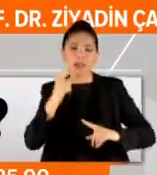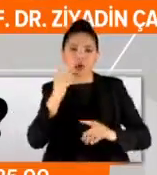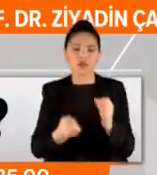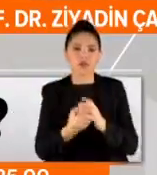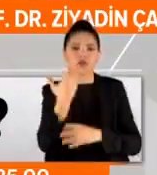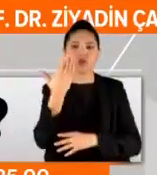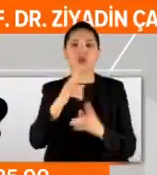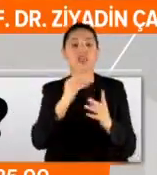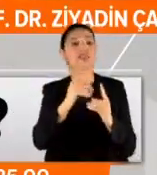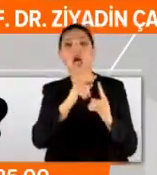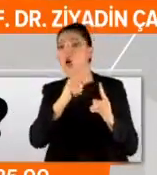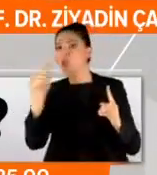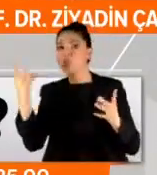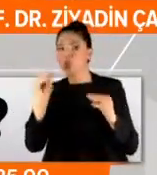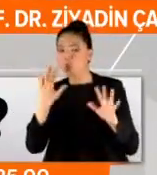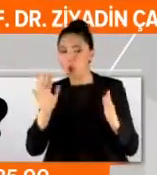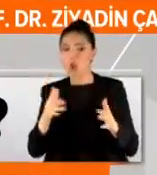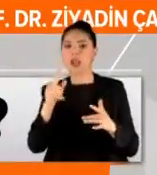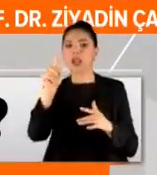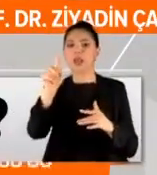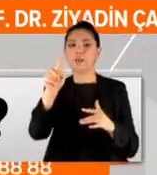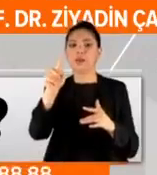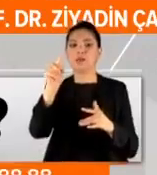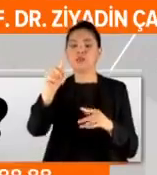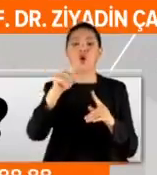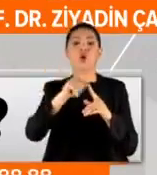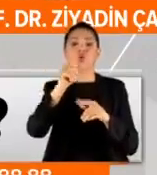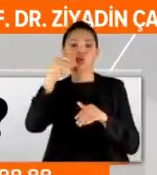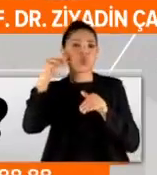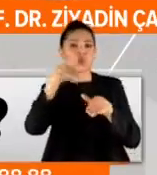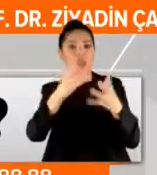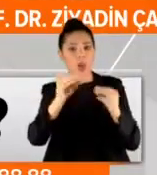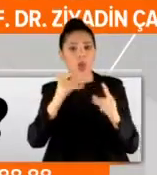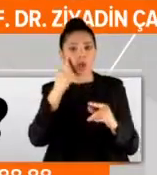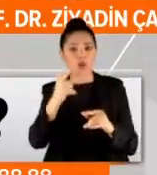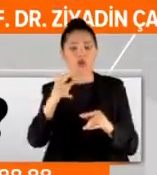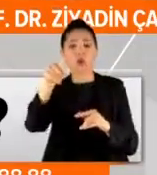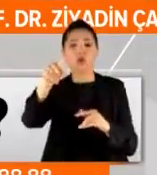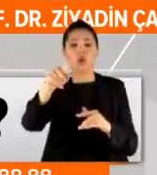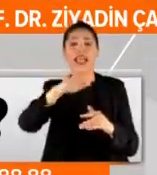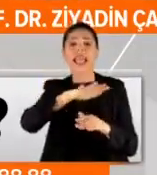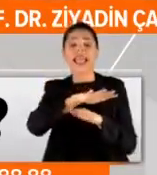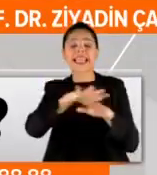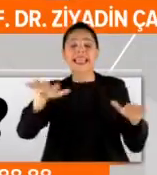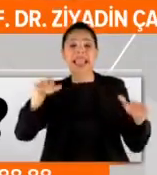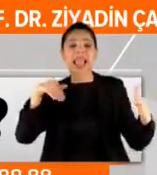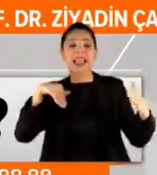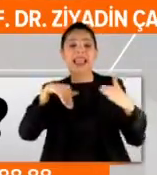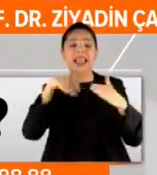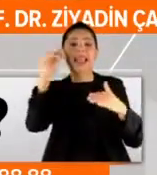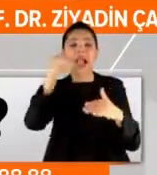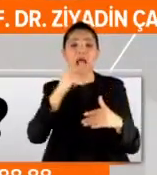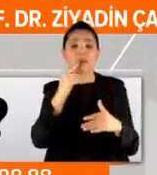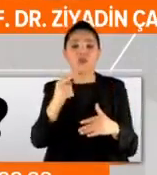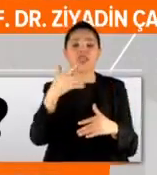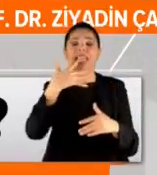Daha uzun da olabilir. Yani çok tsunami meydana getirdiğine göre yüzeye kesinlikle ulaşmış durumda ve deniz tabanına, daha doğrusu